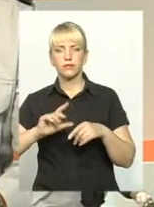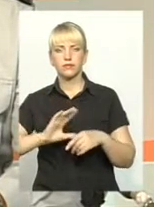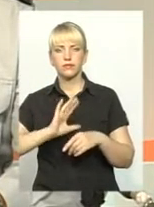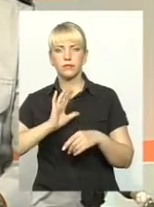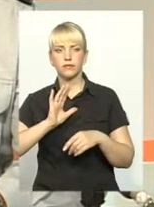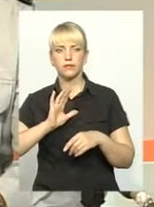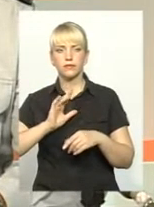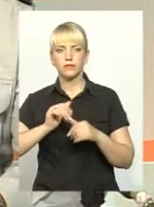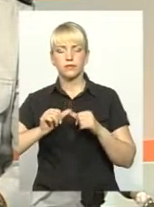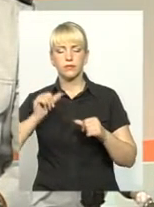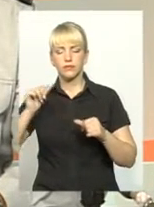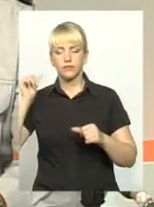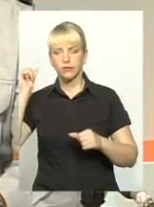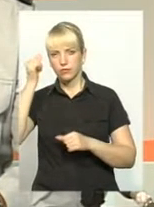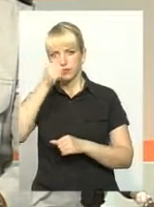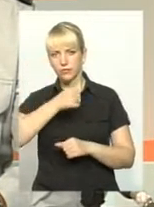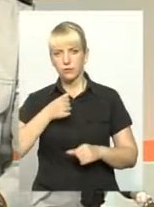в минулі роки, коли